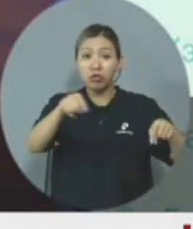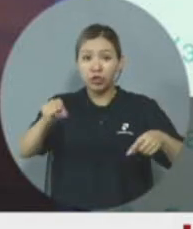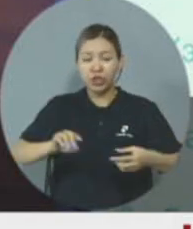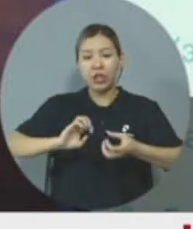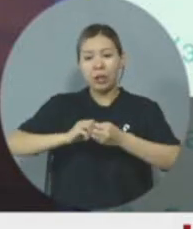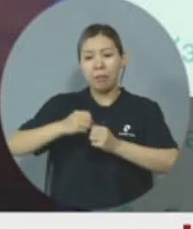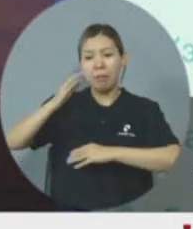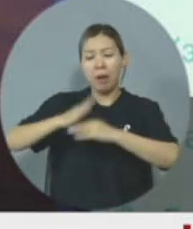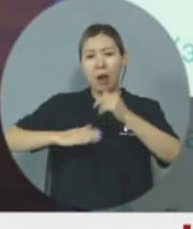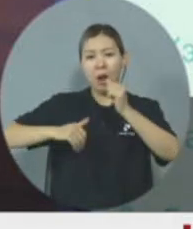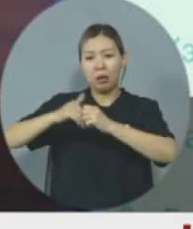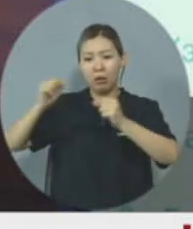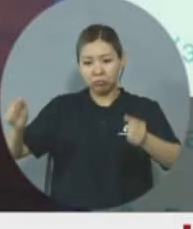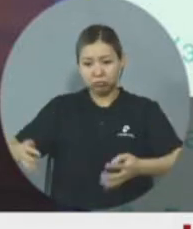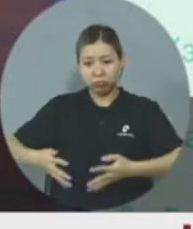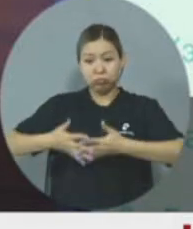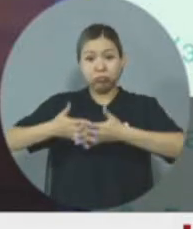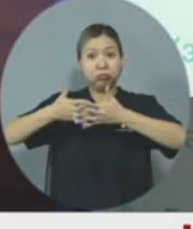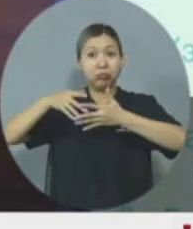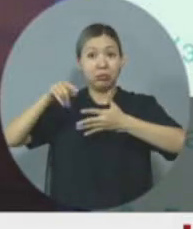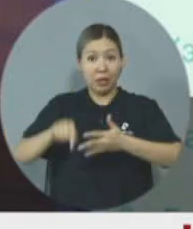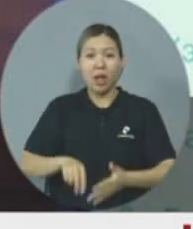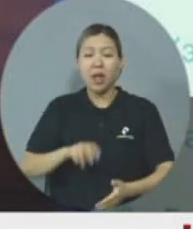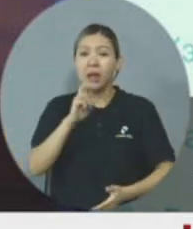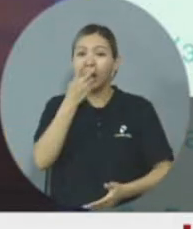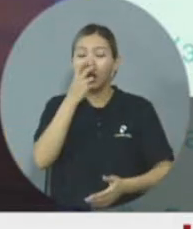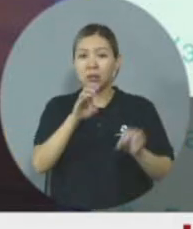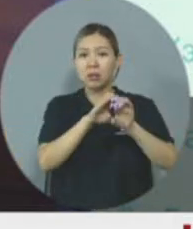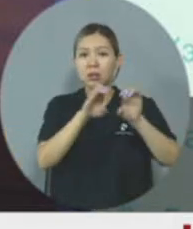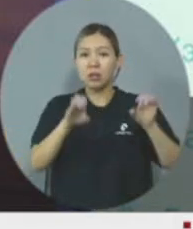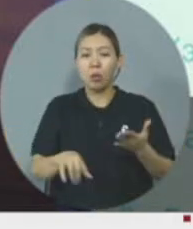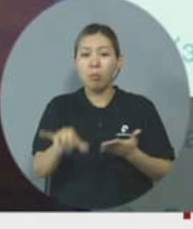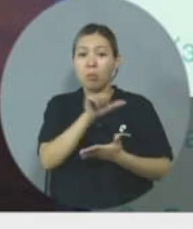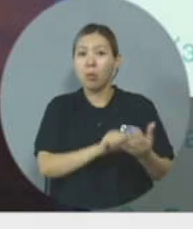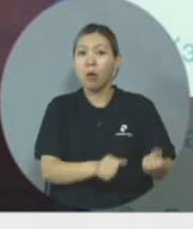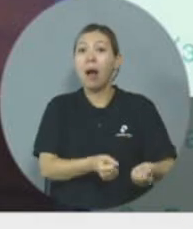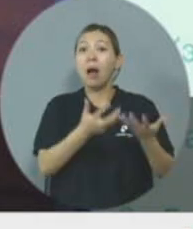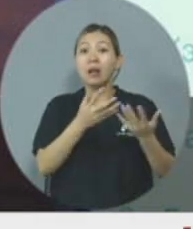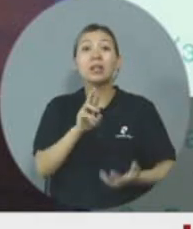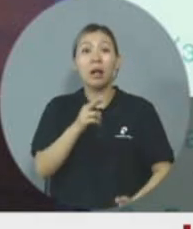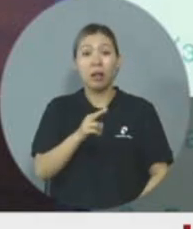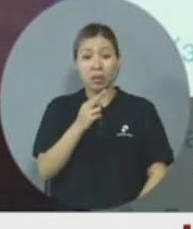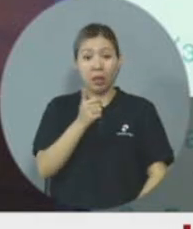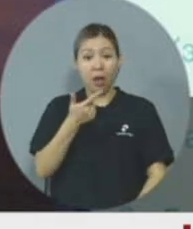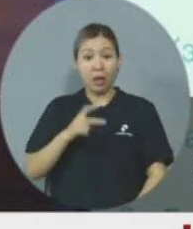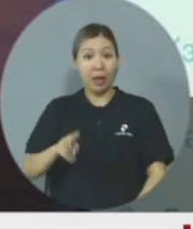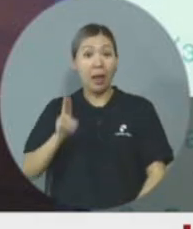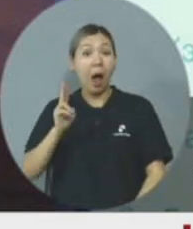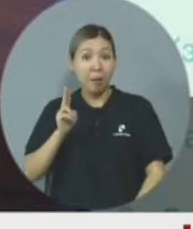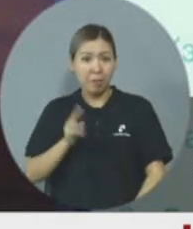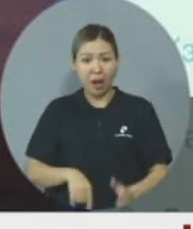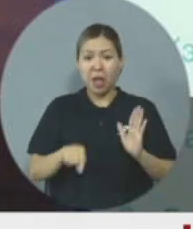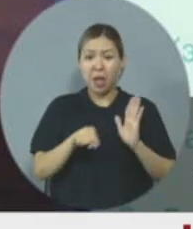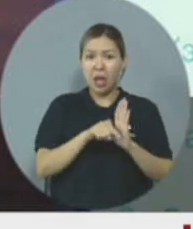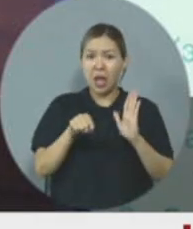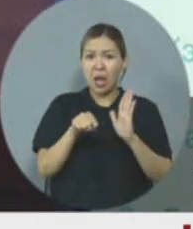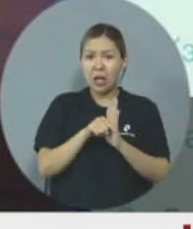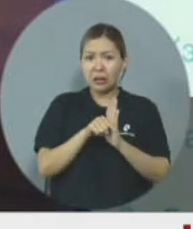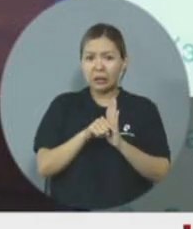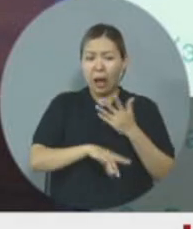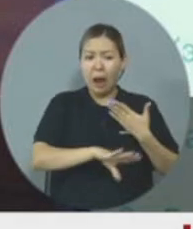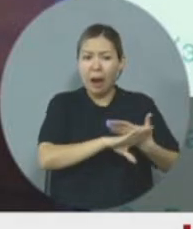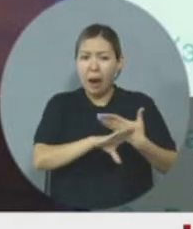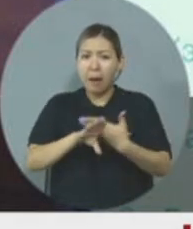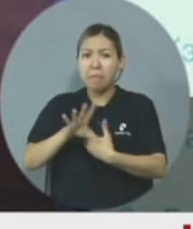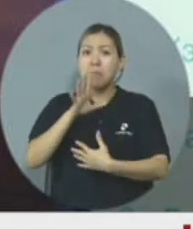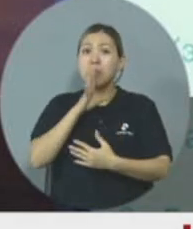барилга ажил үйлчлэхний хяналтын систем бол бүтээх шаардлага байна. Ягаад гэвэл тухайн дээр даатгалын компани эслэ хамгаалахын тулд явцсан тунд нь